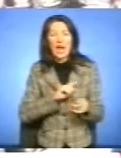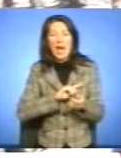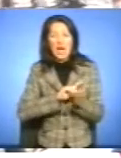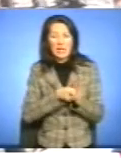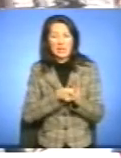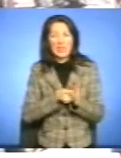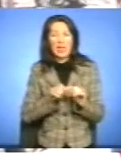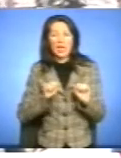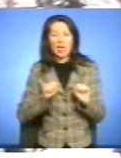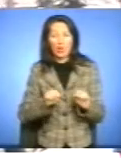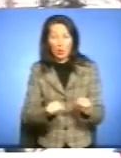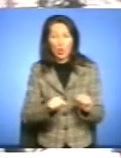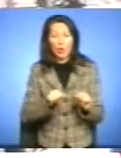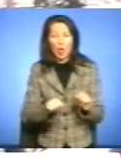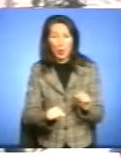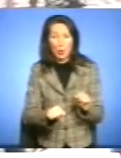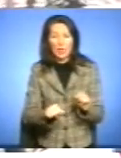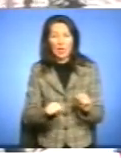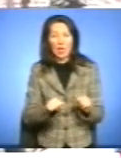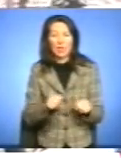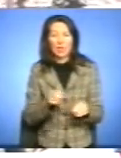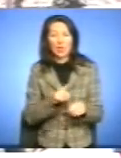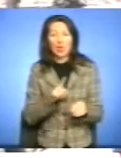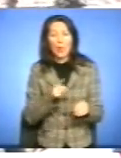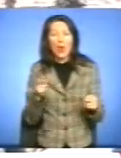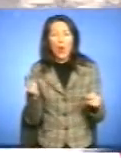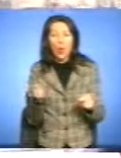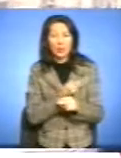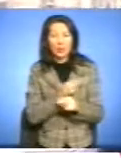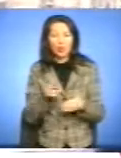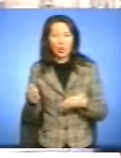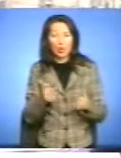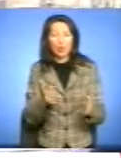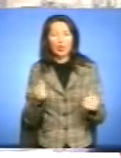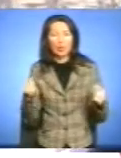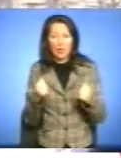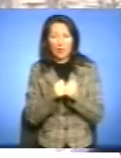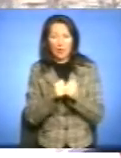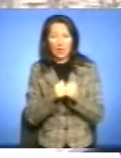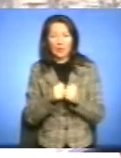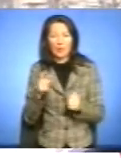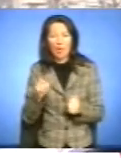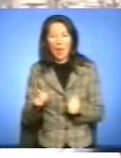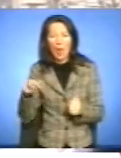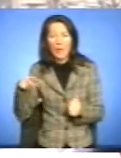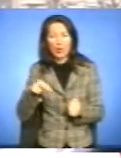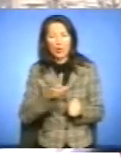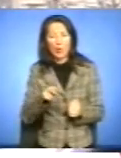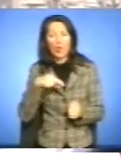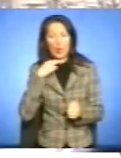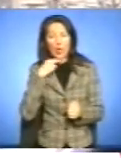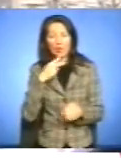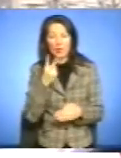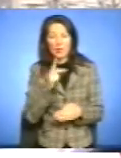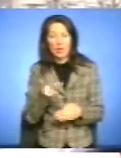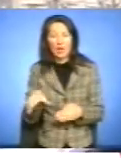чітко дотримуватись правил дорожнього руху для того, щоб уникнути дорожньо-транспортних пригод. Пішоходам бути обережними, дивитися, чи всі водії надають